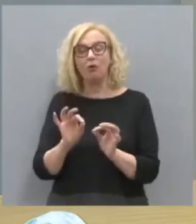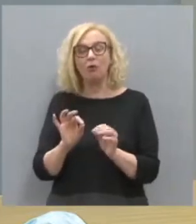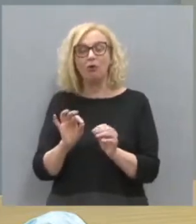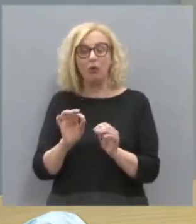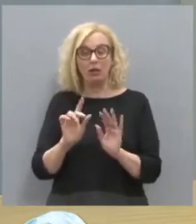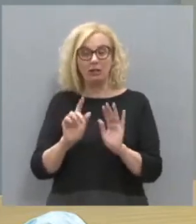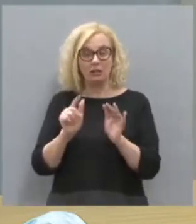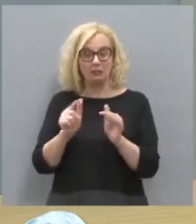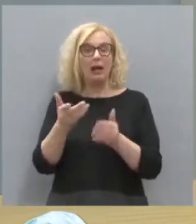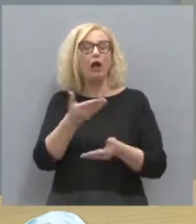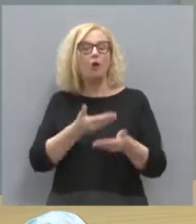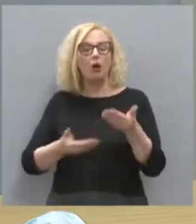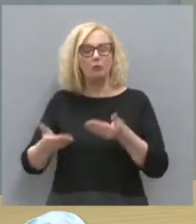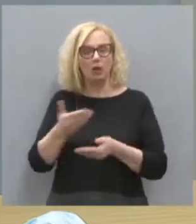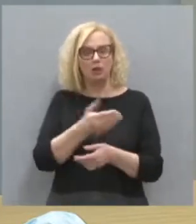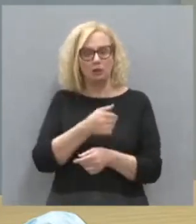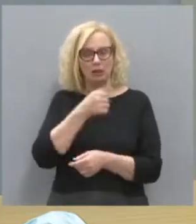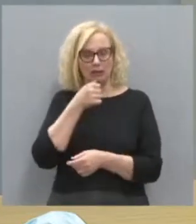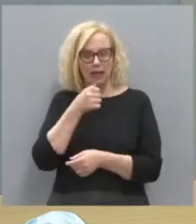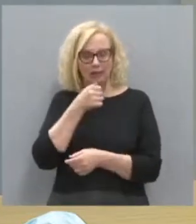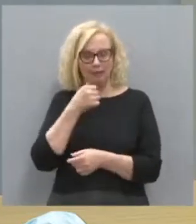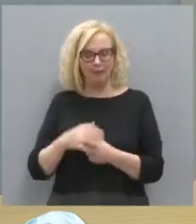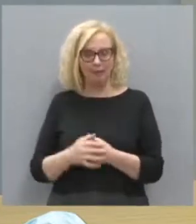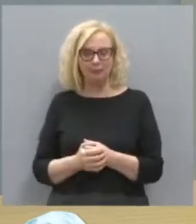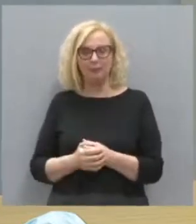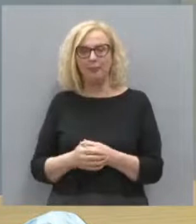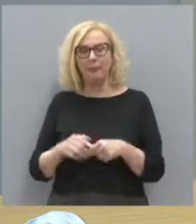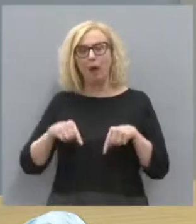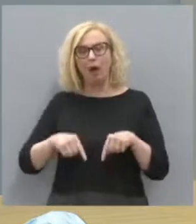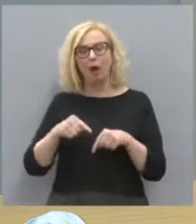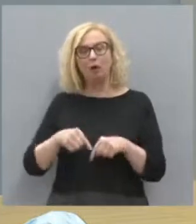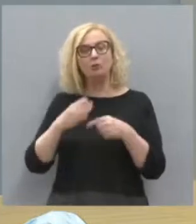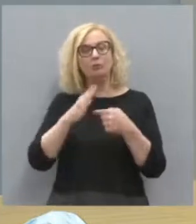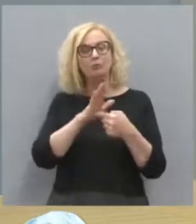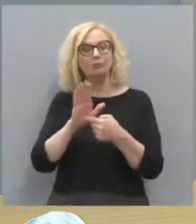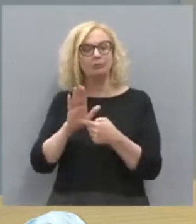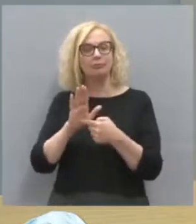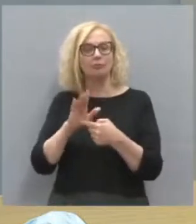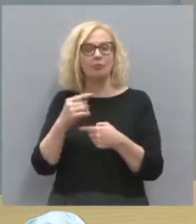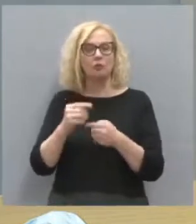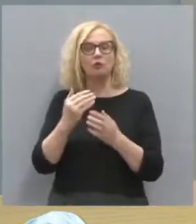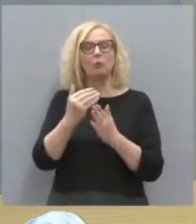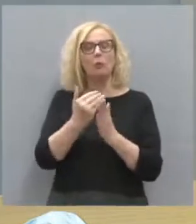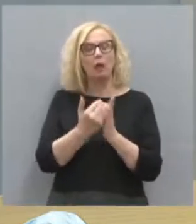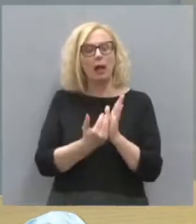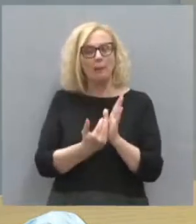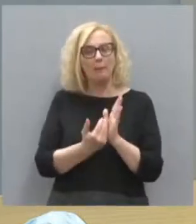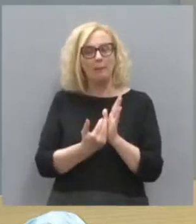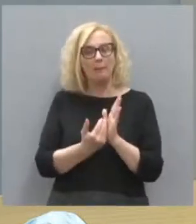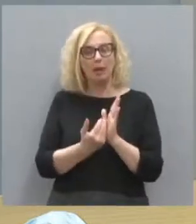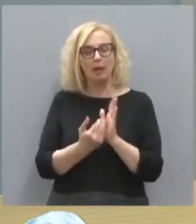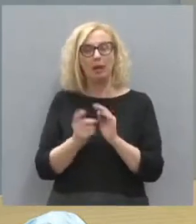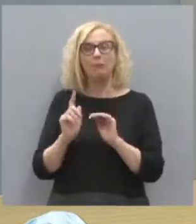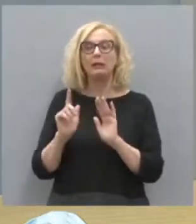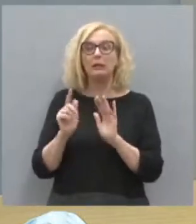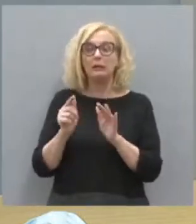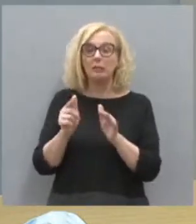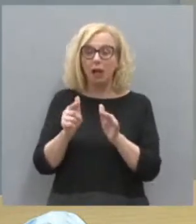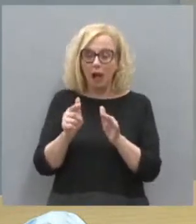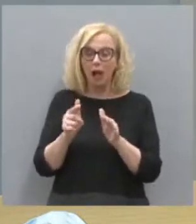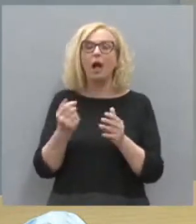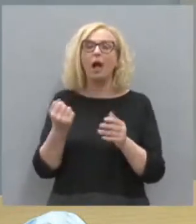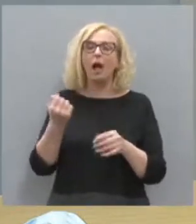settimane ovvio che oggi la presentazione di questa maratona di questa programmazione nelle prossime settimane farà molto faremo ulteriori